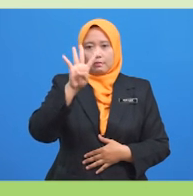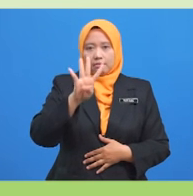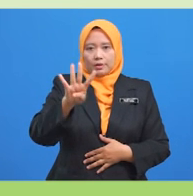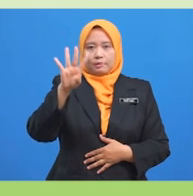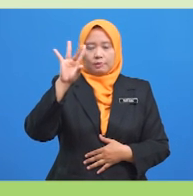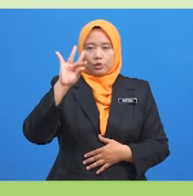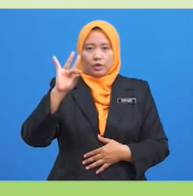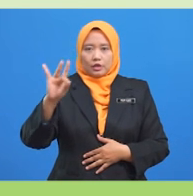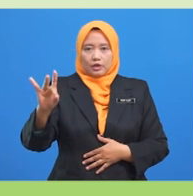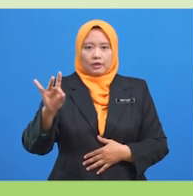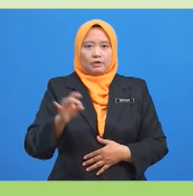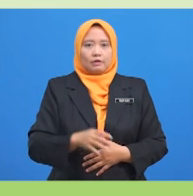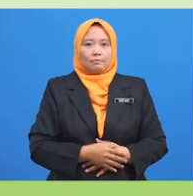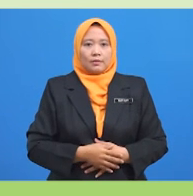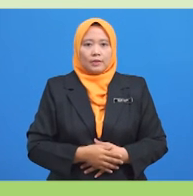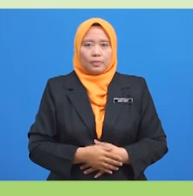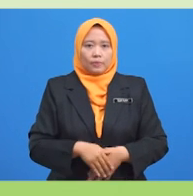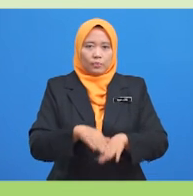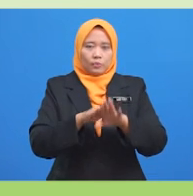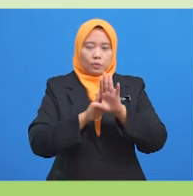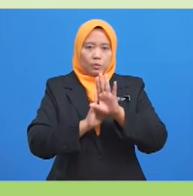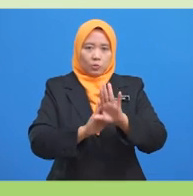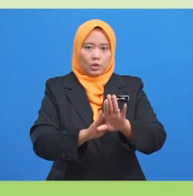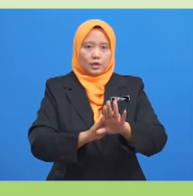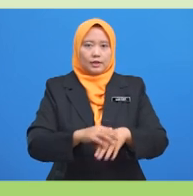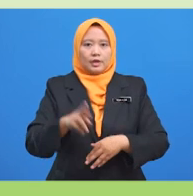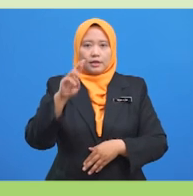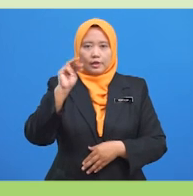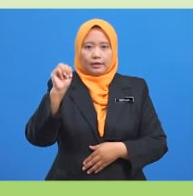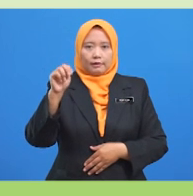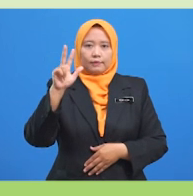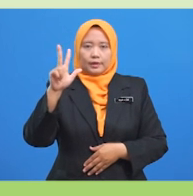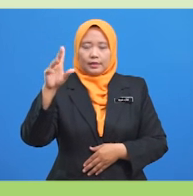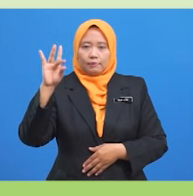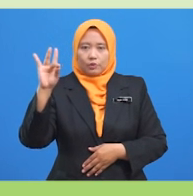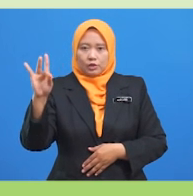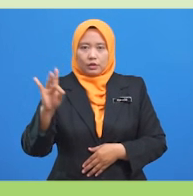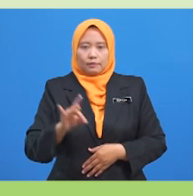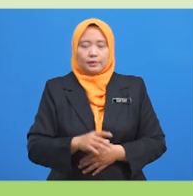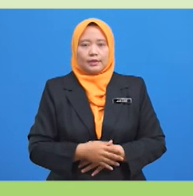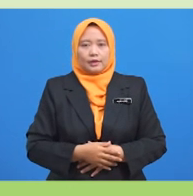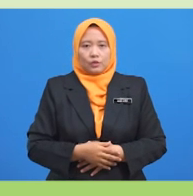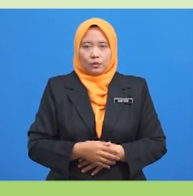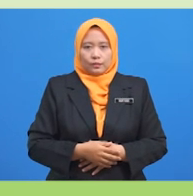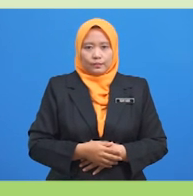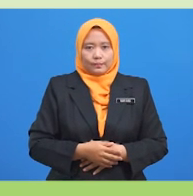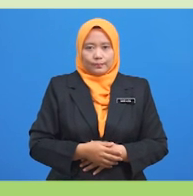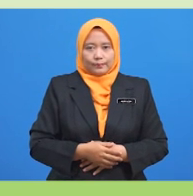RM48. Pada keluaran kedua, tolak dengan RM38 pada keluaran